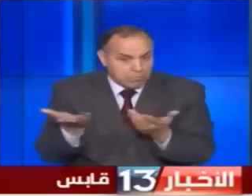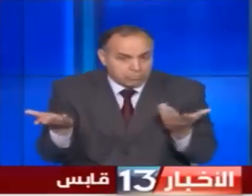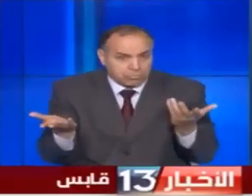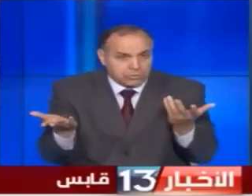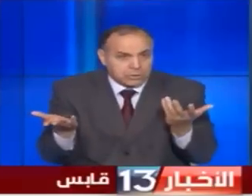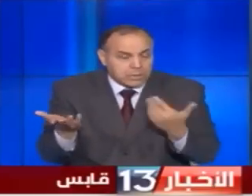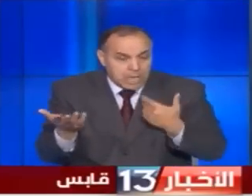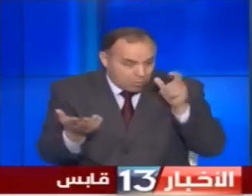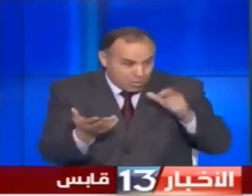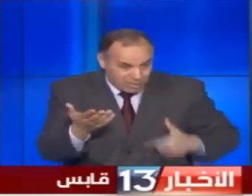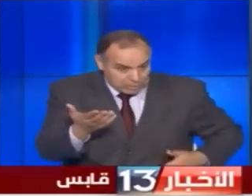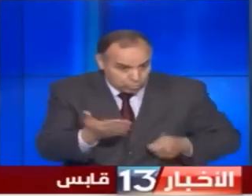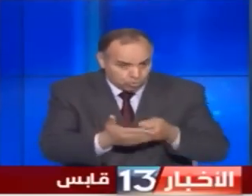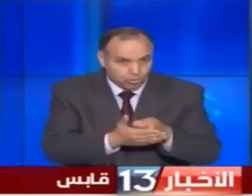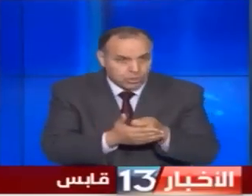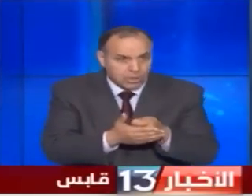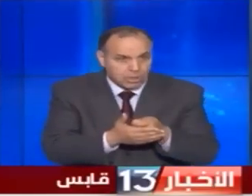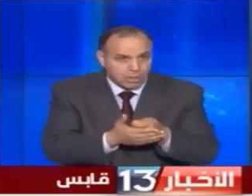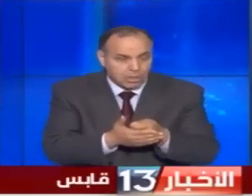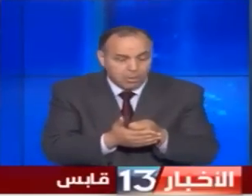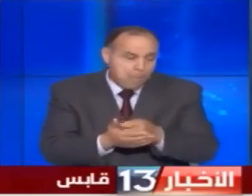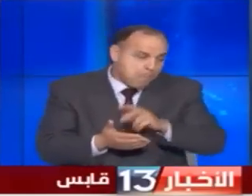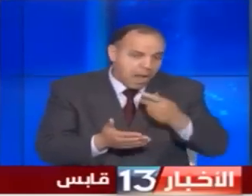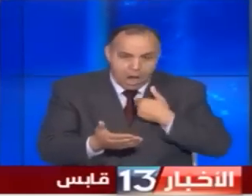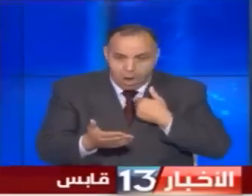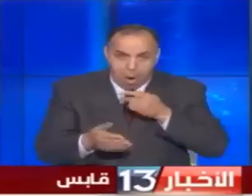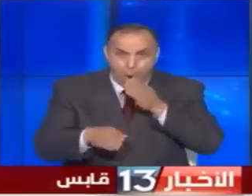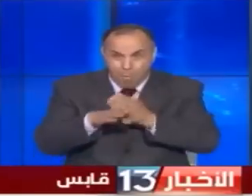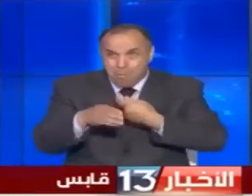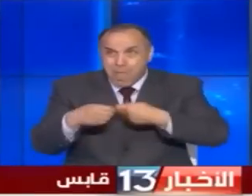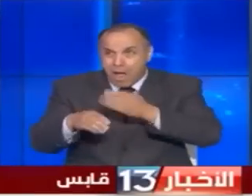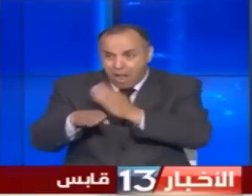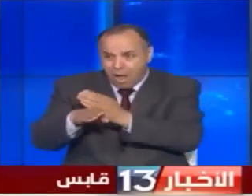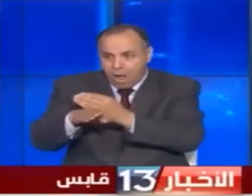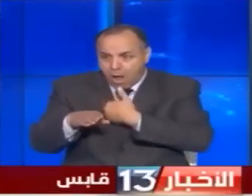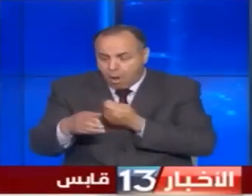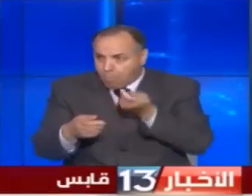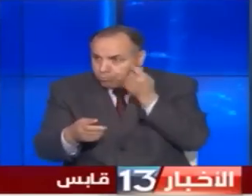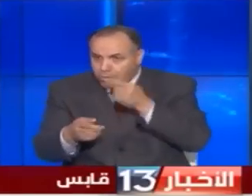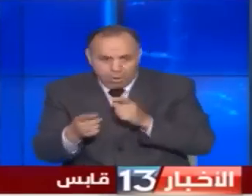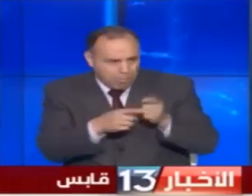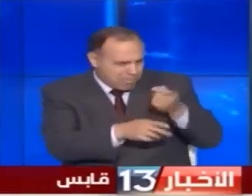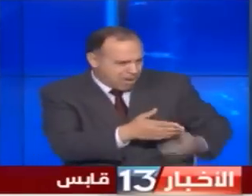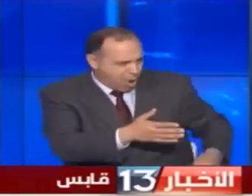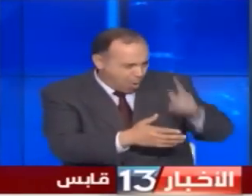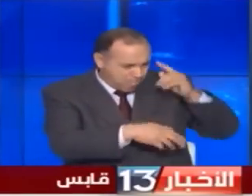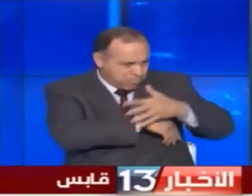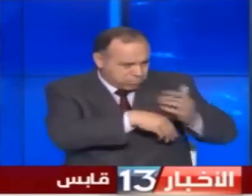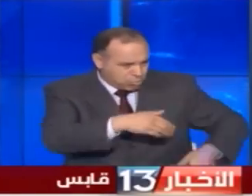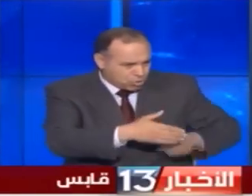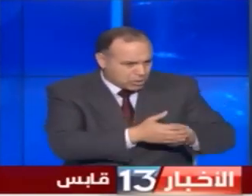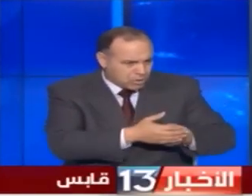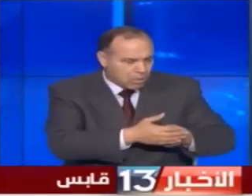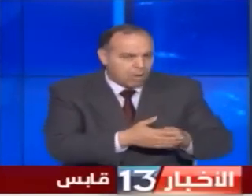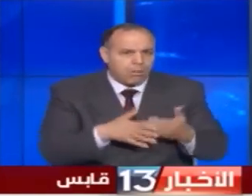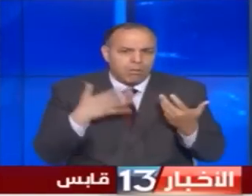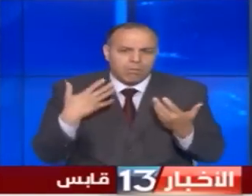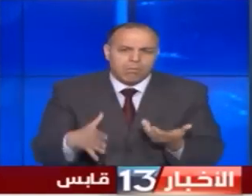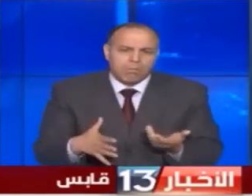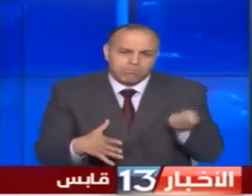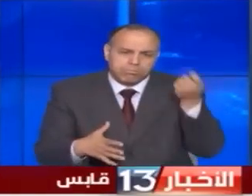المواطن احنا ناخذها النار الموت الناري ميدان احنا اليوم بركه خمسمائه كيلو يعني